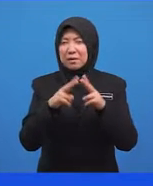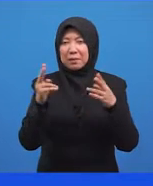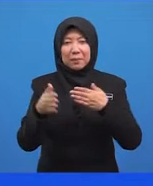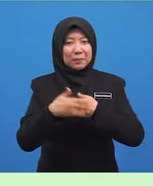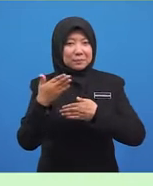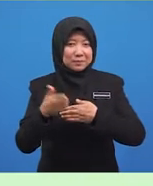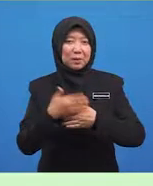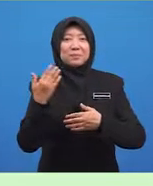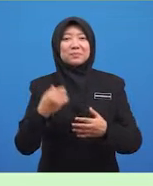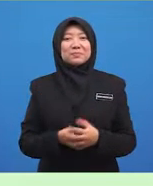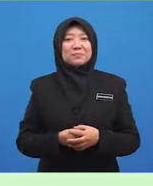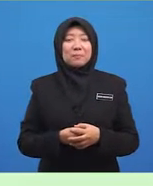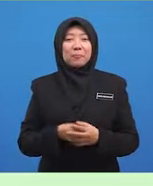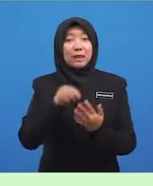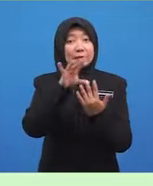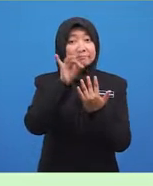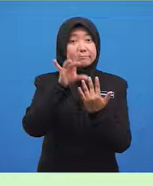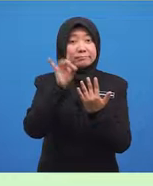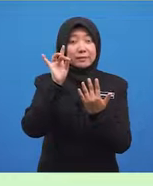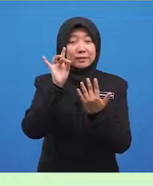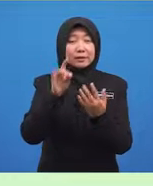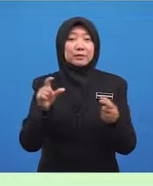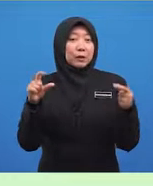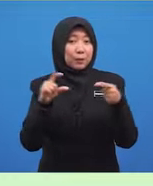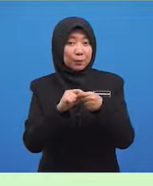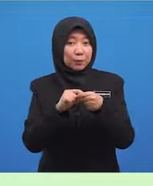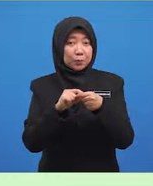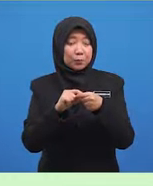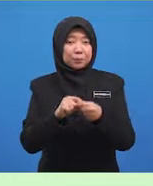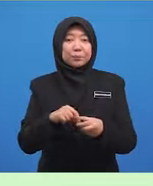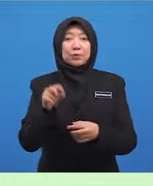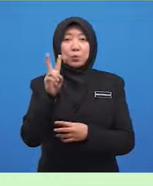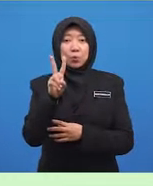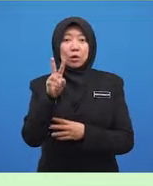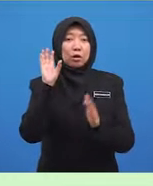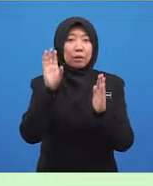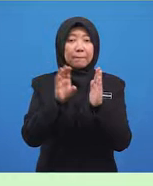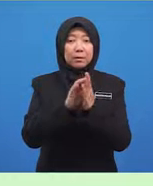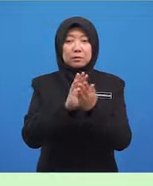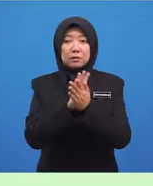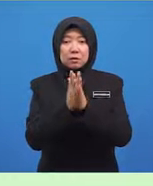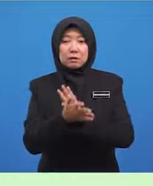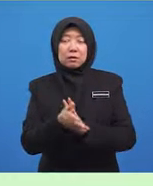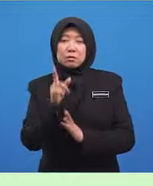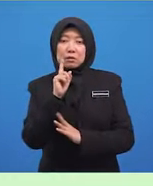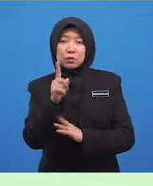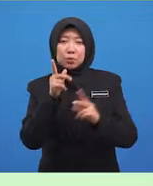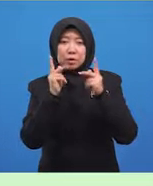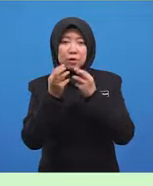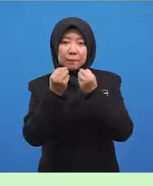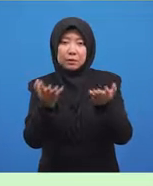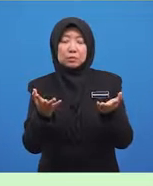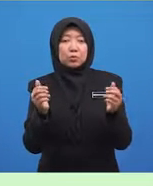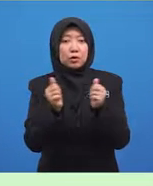mudah. Pilih dan gabungkan dua gambar menjadi satu kata